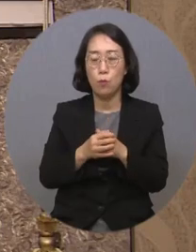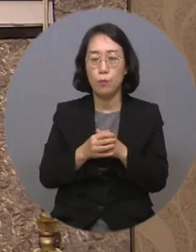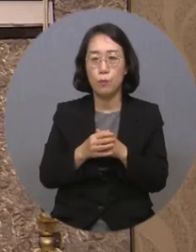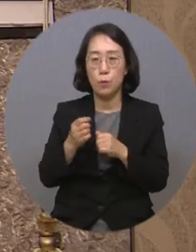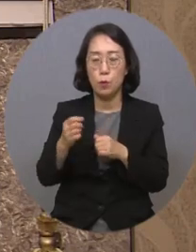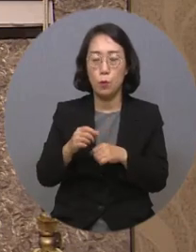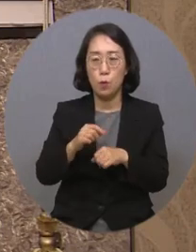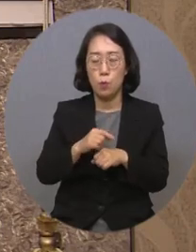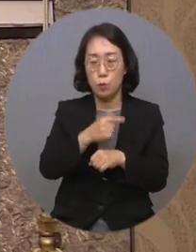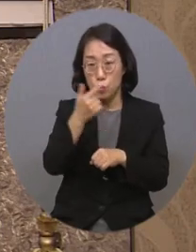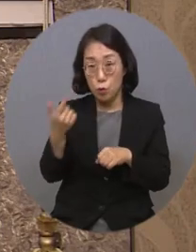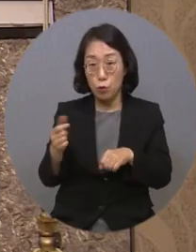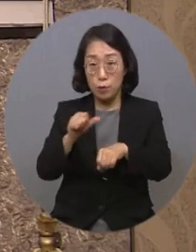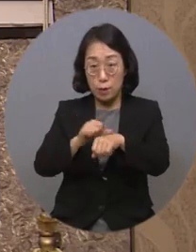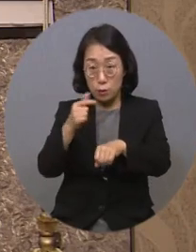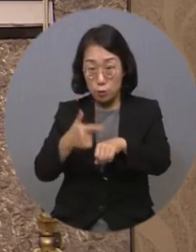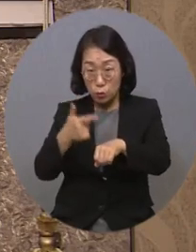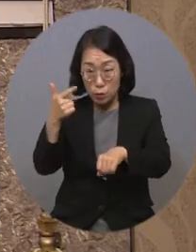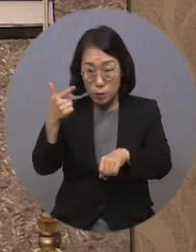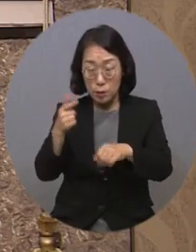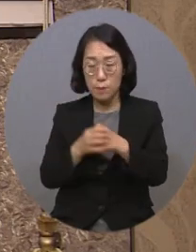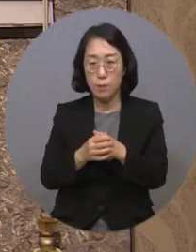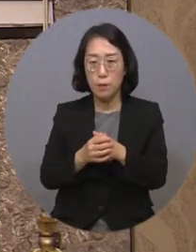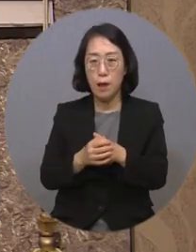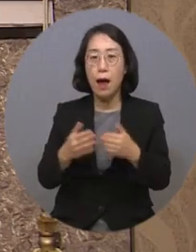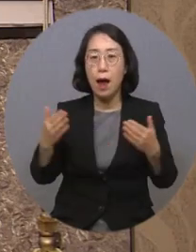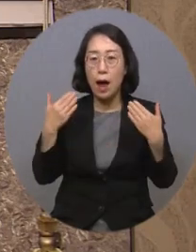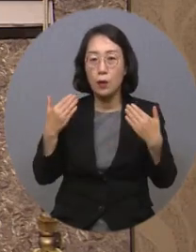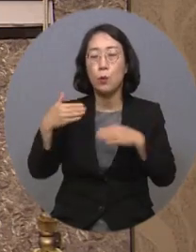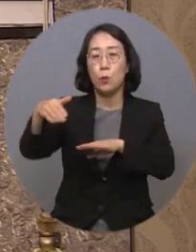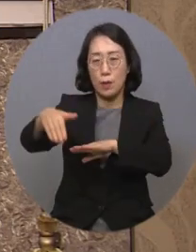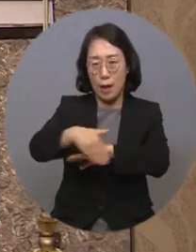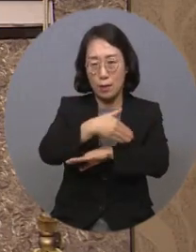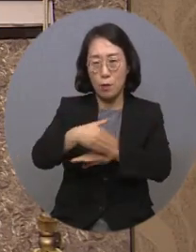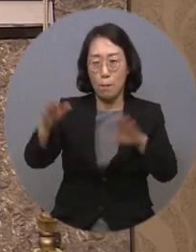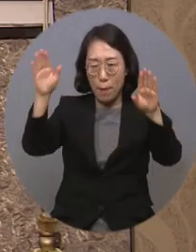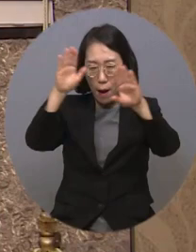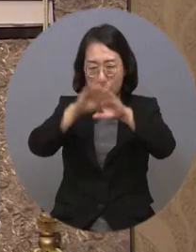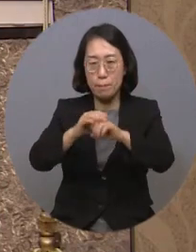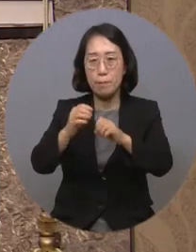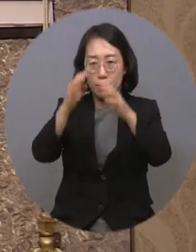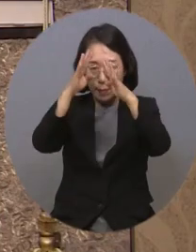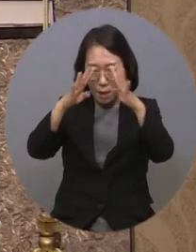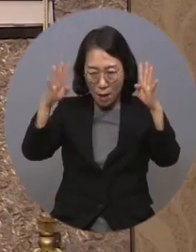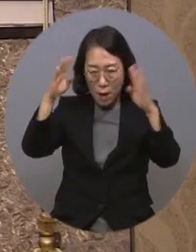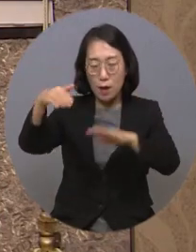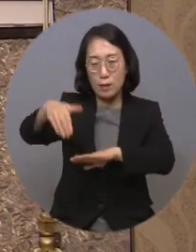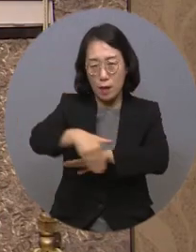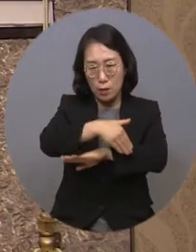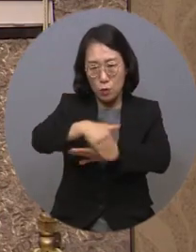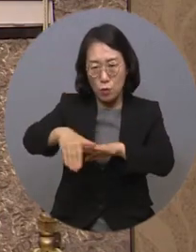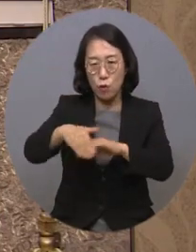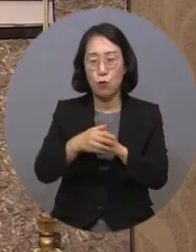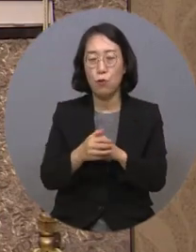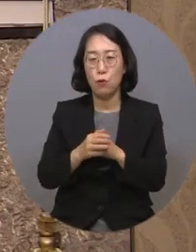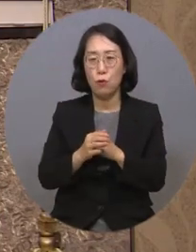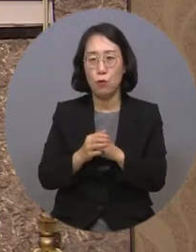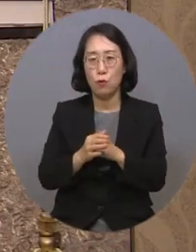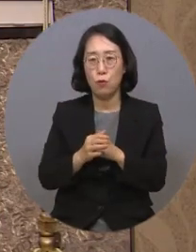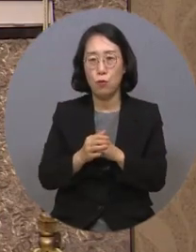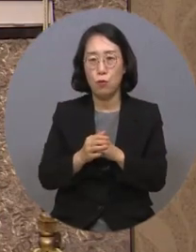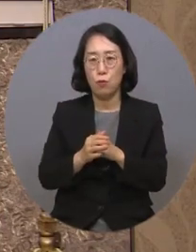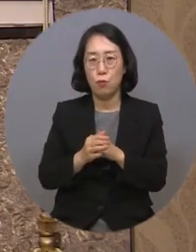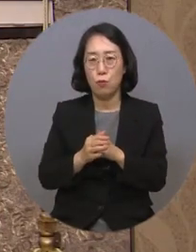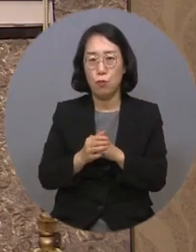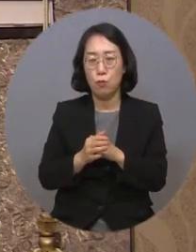이제 5시, 6시까지 일 끝나면 또 바로 이제 그때 이제 학교를 다닌 거예요. 야간 대학을. 그 와중에 2시간 가까운 공부까지. 네,